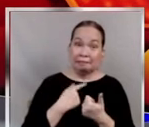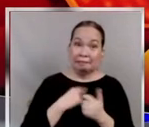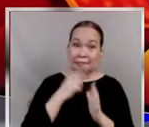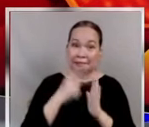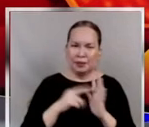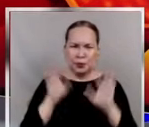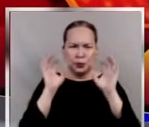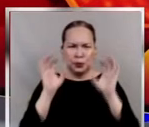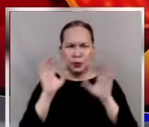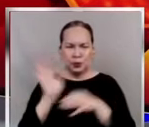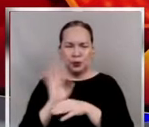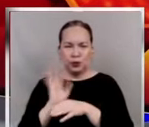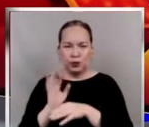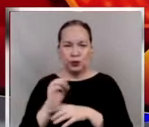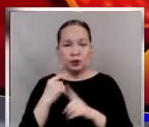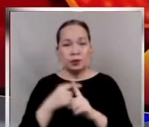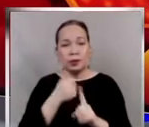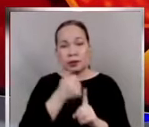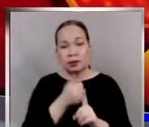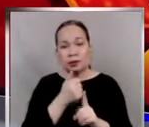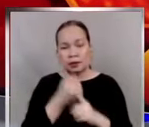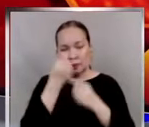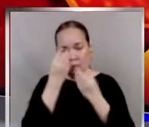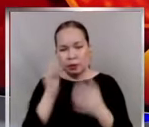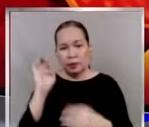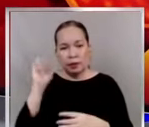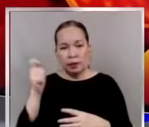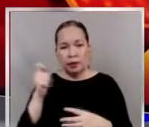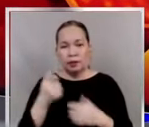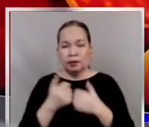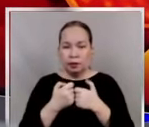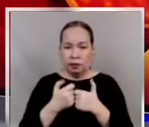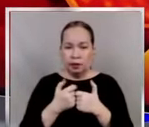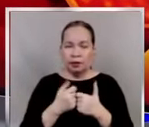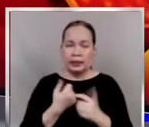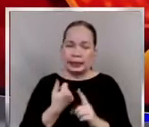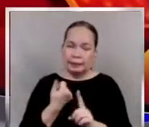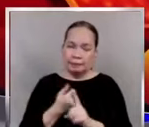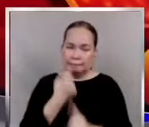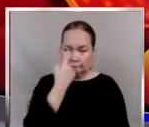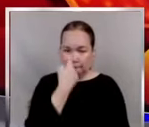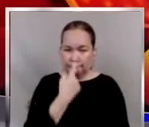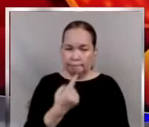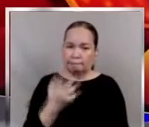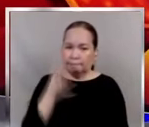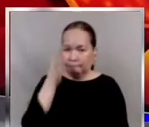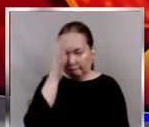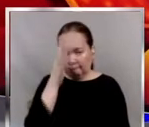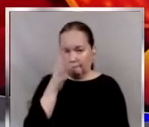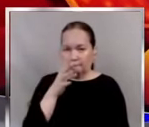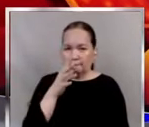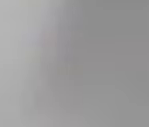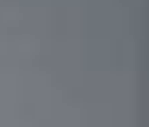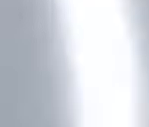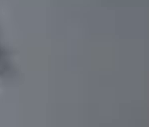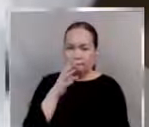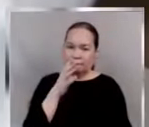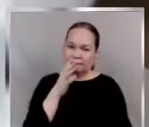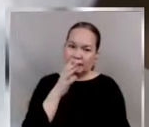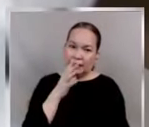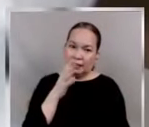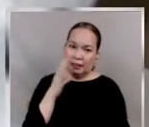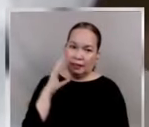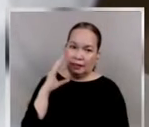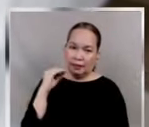rin siya kaugnay ng hiwalayan nila ng dating nobya at ang pangungulila sa kanyang mag-ina. Makichika kay Lars Santiago.